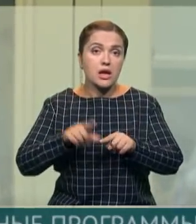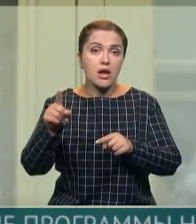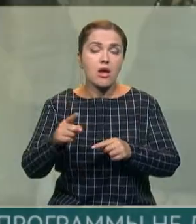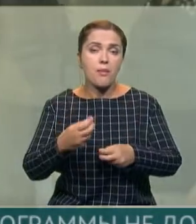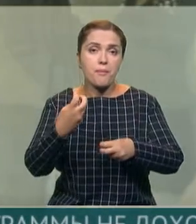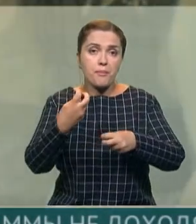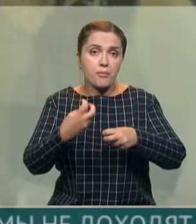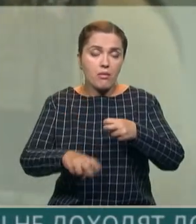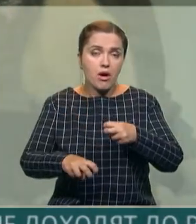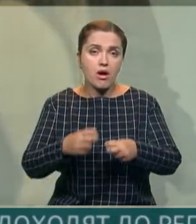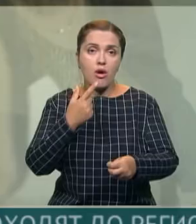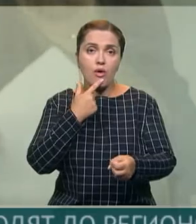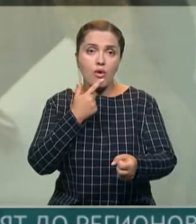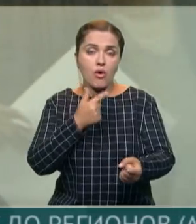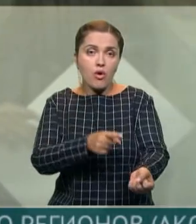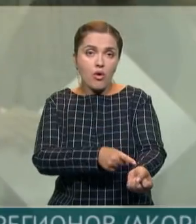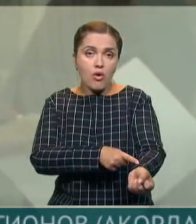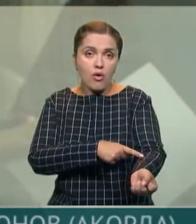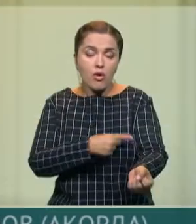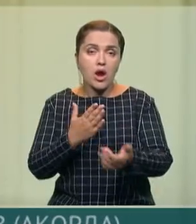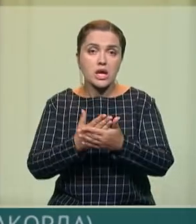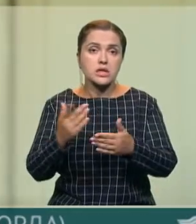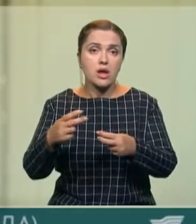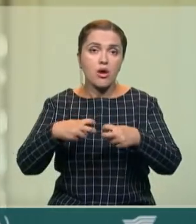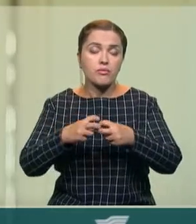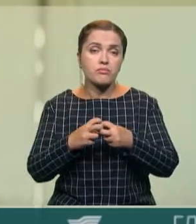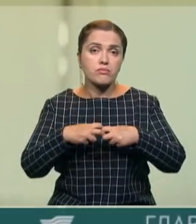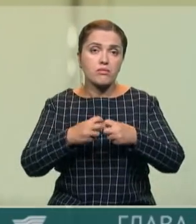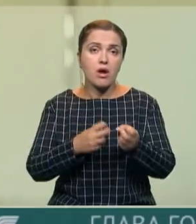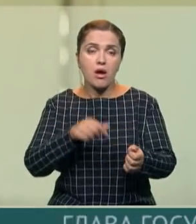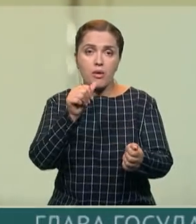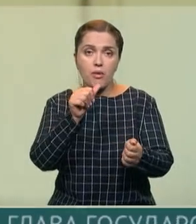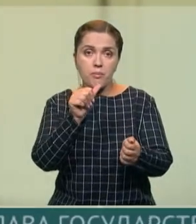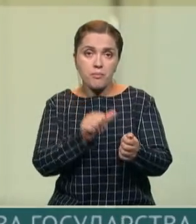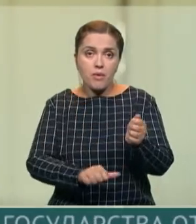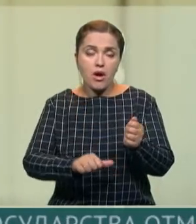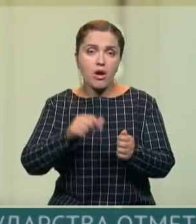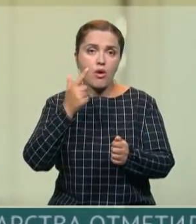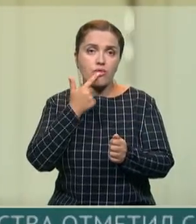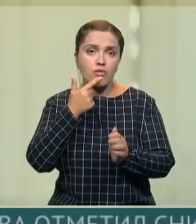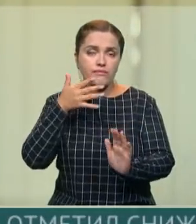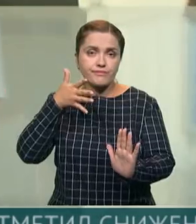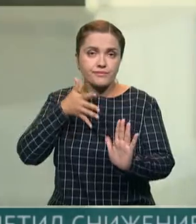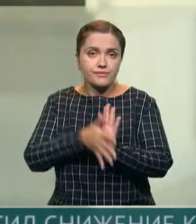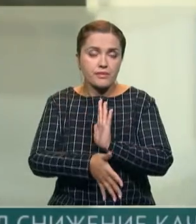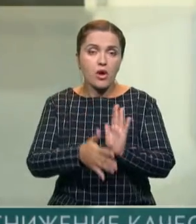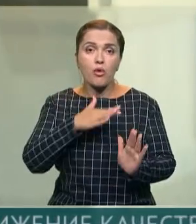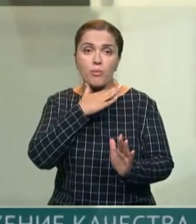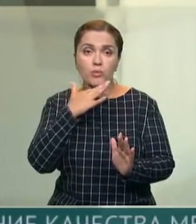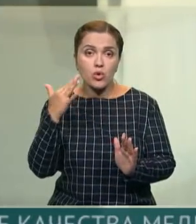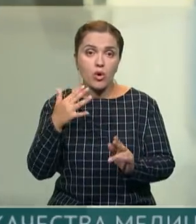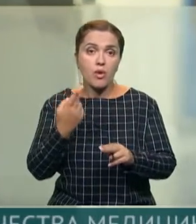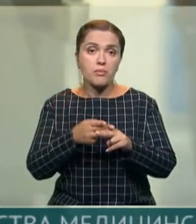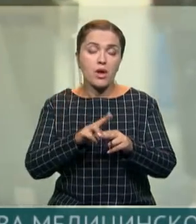повредили магистральные сосуды, в частности, бедренную артерию. За считанные минуты спортсмен истек кровью, вследствие